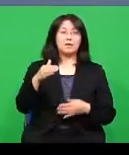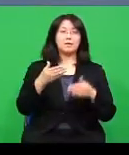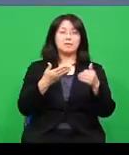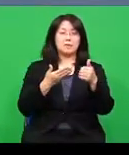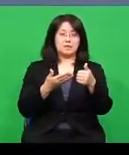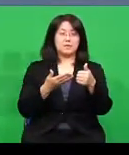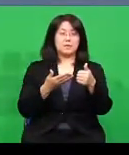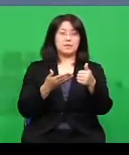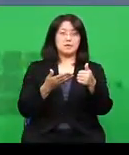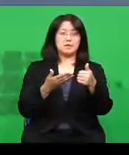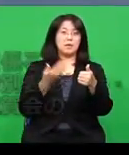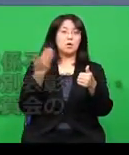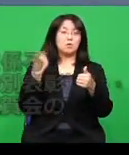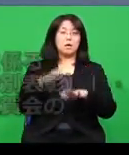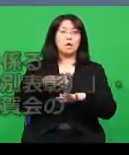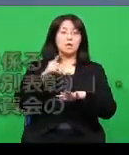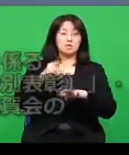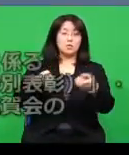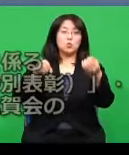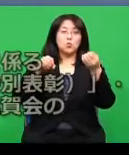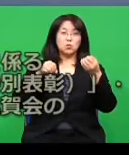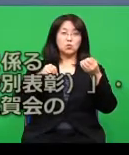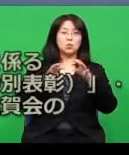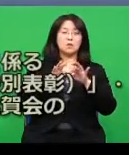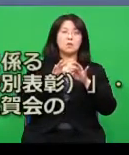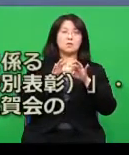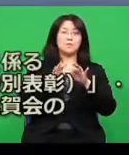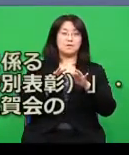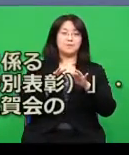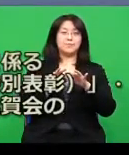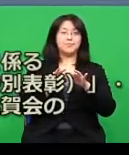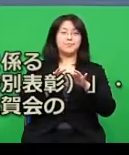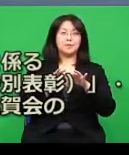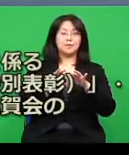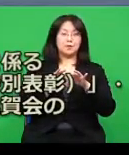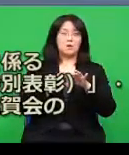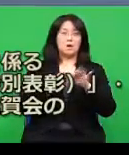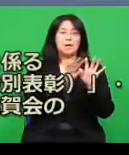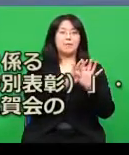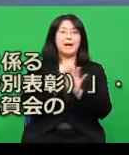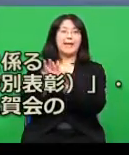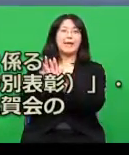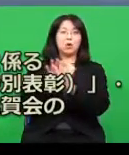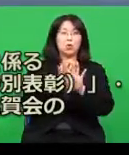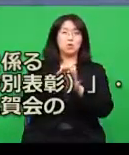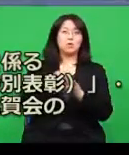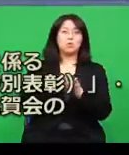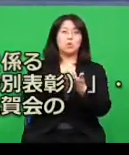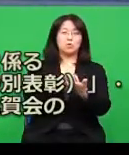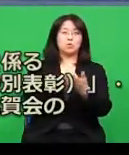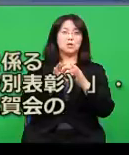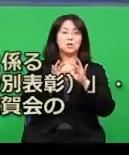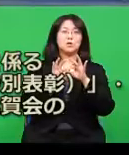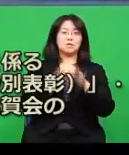浅野山関の先般の初優勝にかかる、パレ